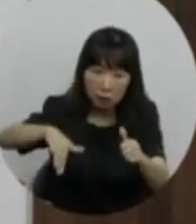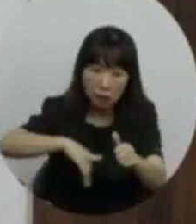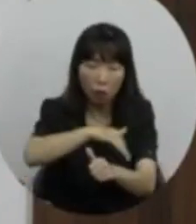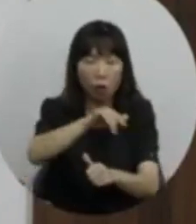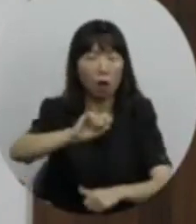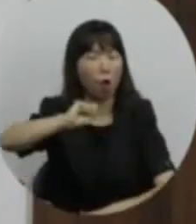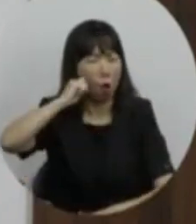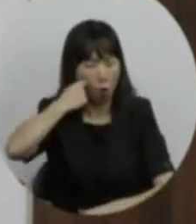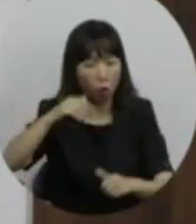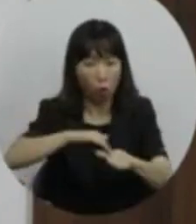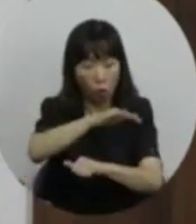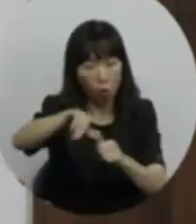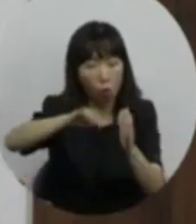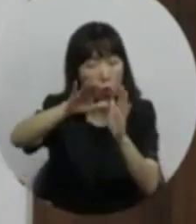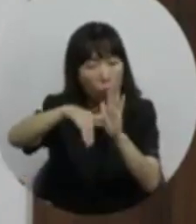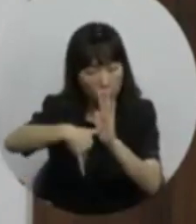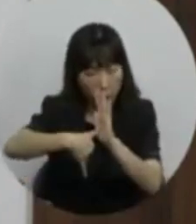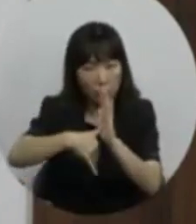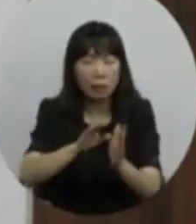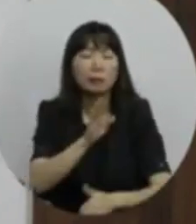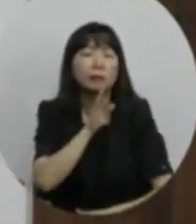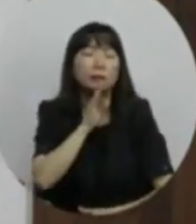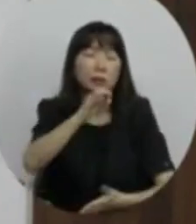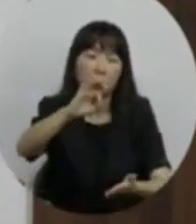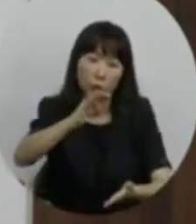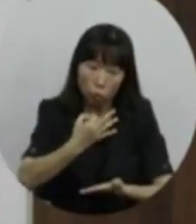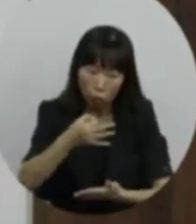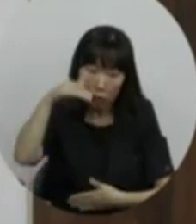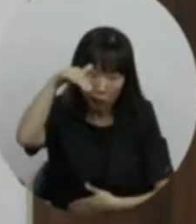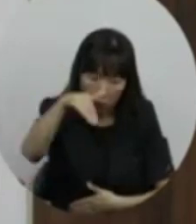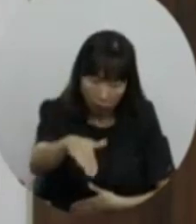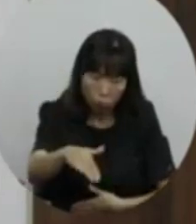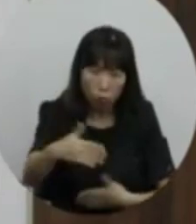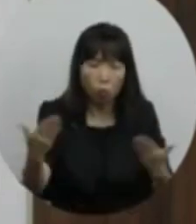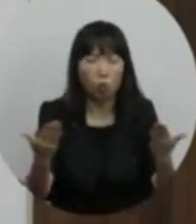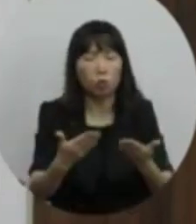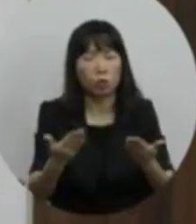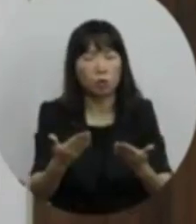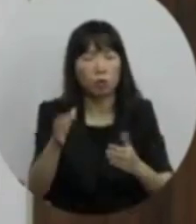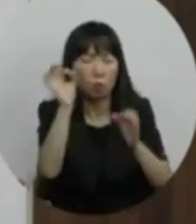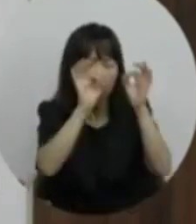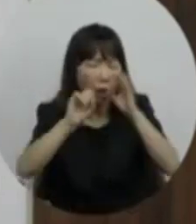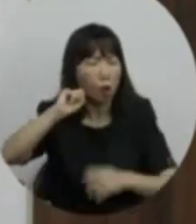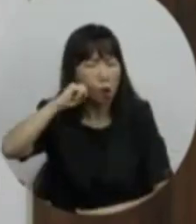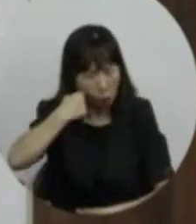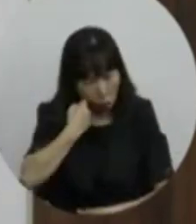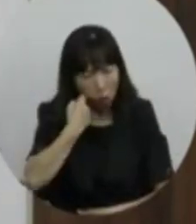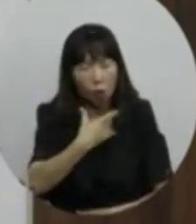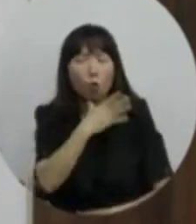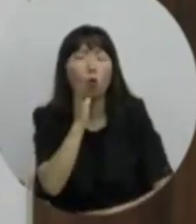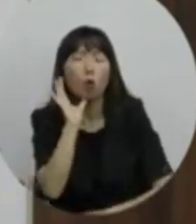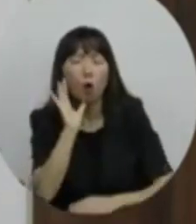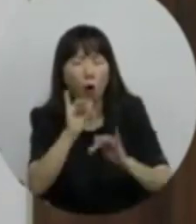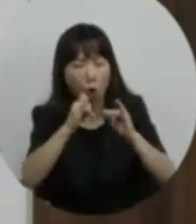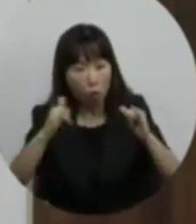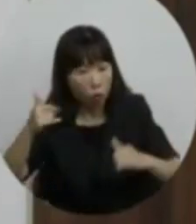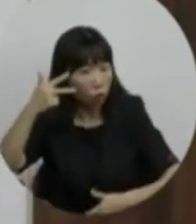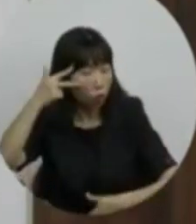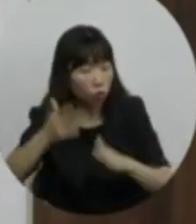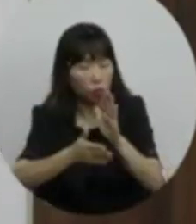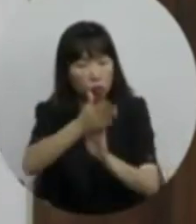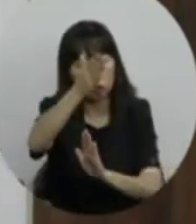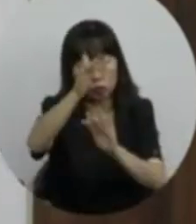고금리, 고환율은 실질 소득 감소와 취업 둔화로 이루어져서 고령화 비율이 높은 우리